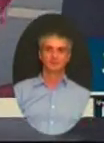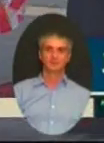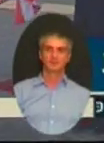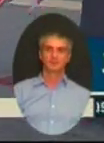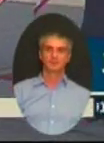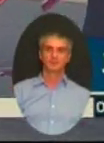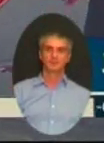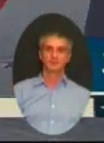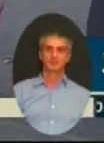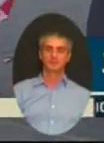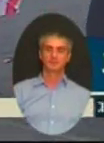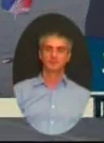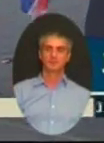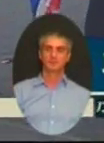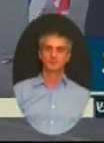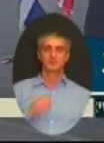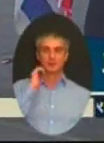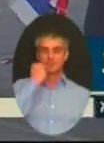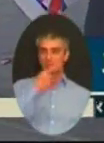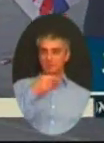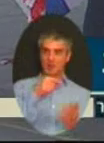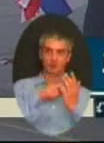רוצה,